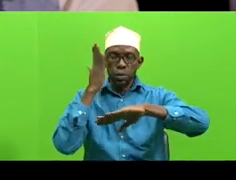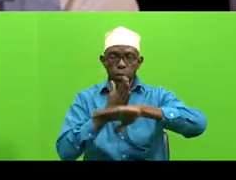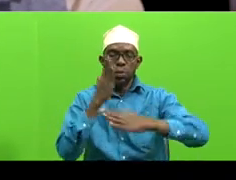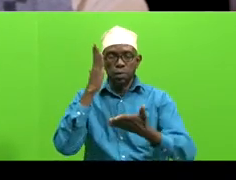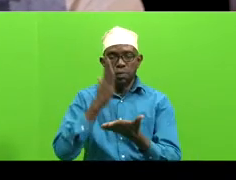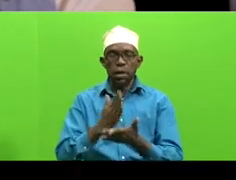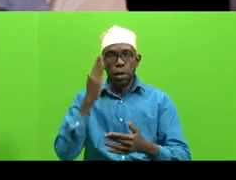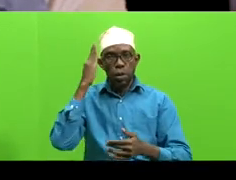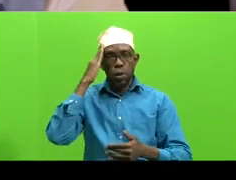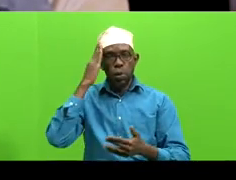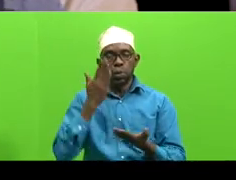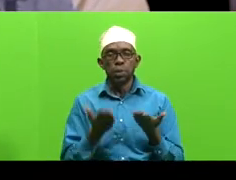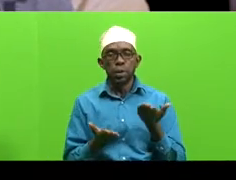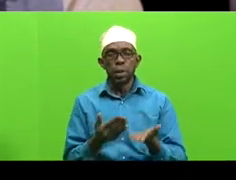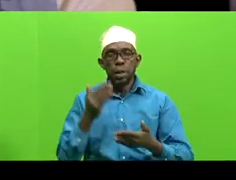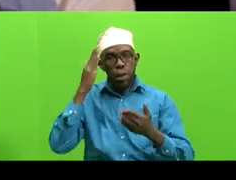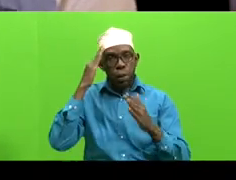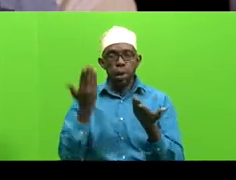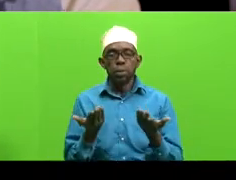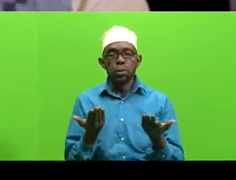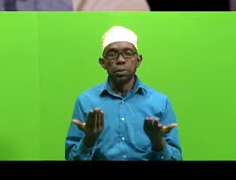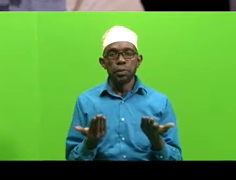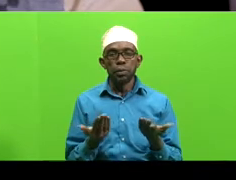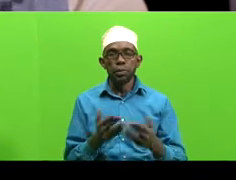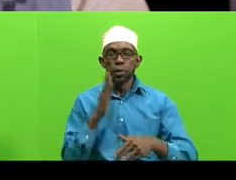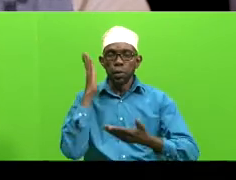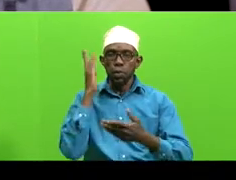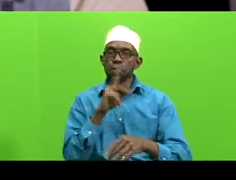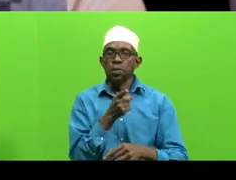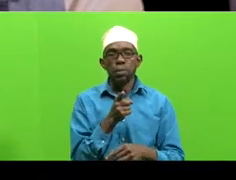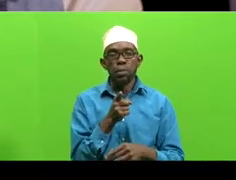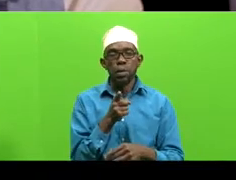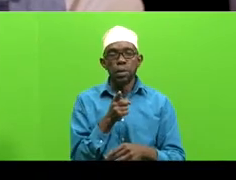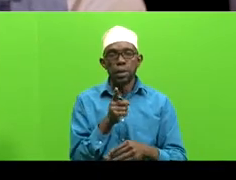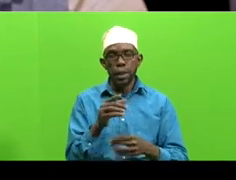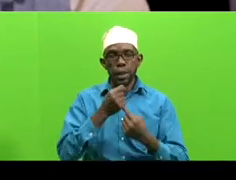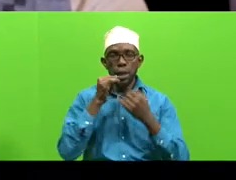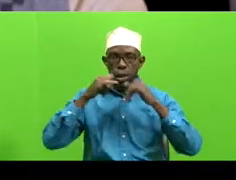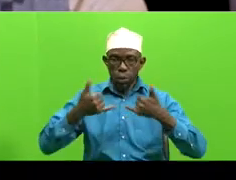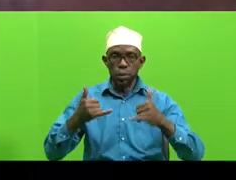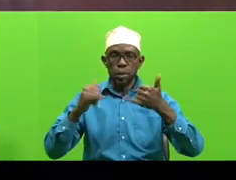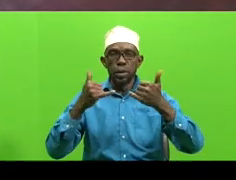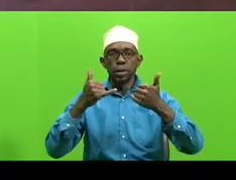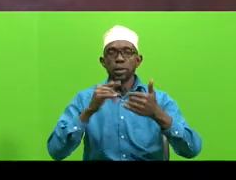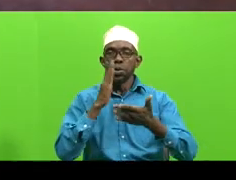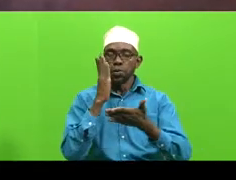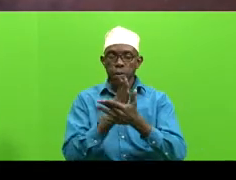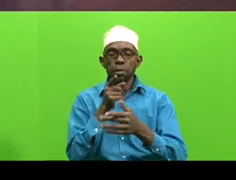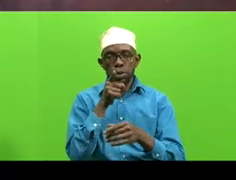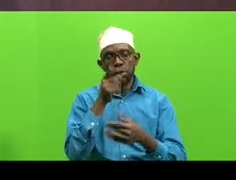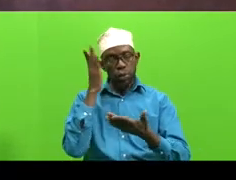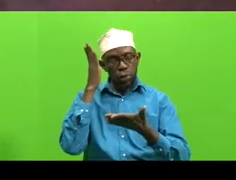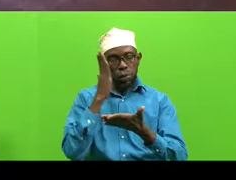uzijue, uweze kuidentify. Na utazi identify vipi? Kuthibitisha. Umepata habari, thibitisha kwanza